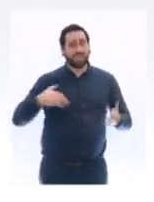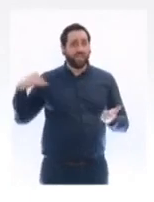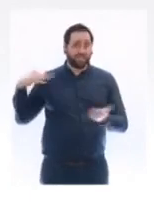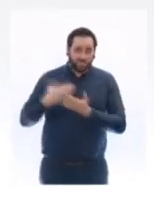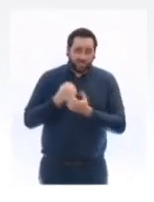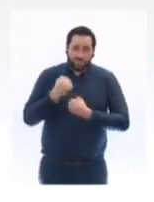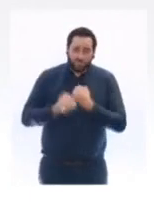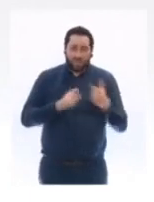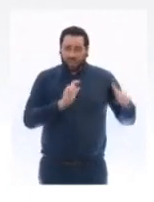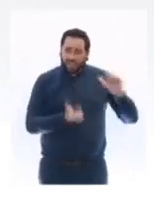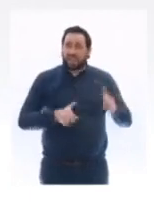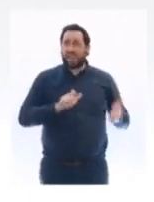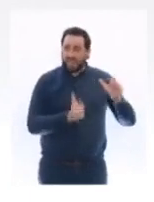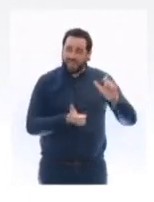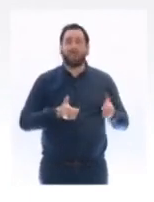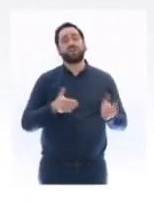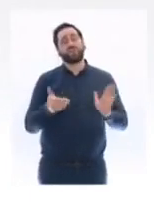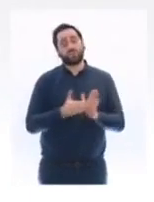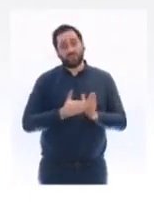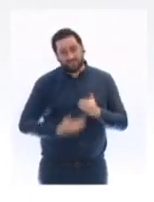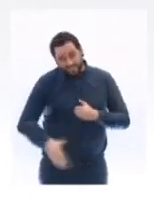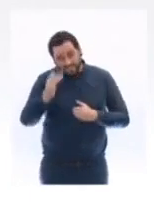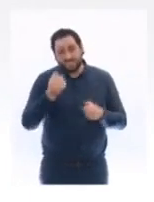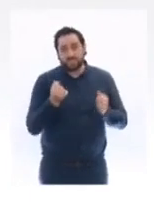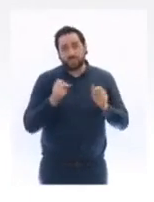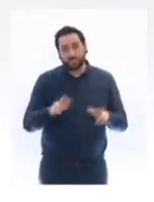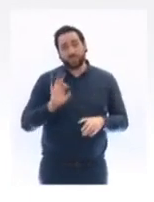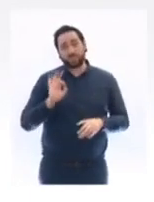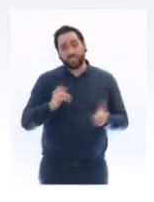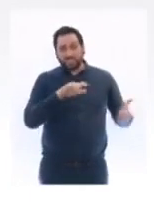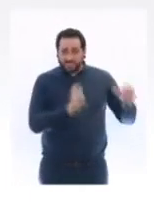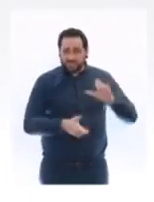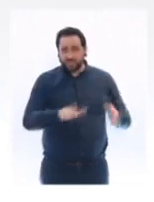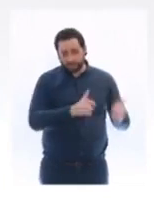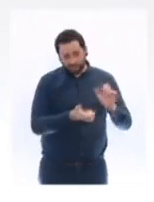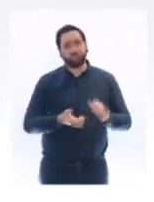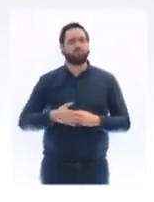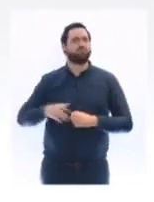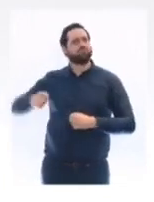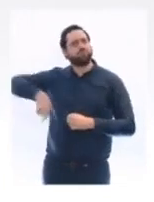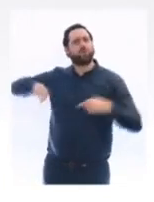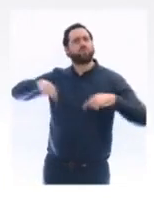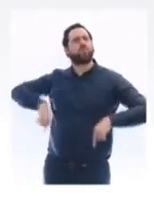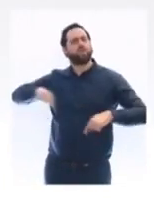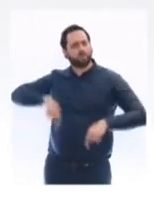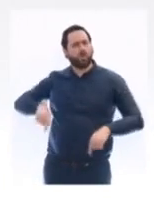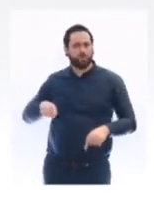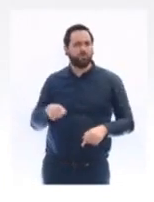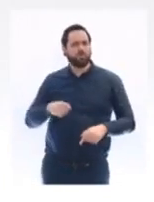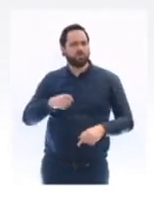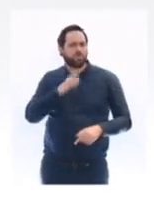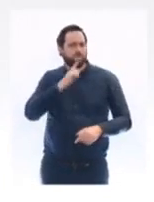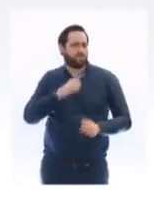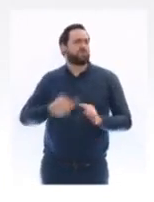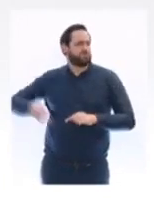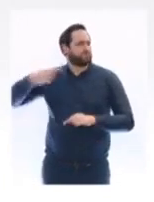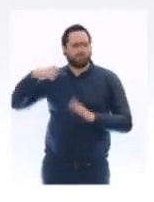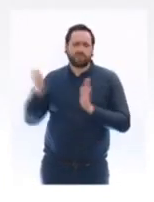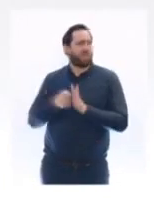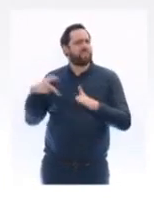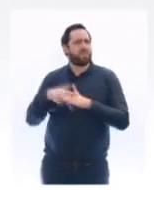présentées par Bruno Le Maire et Elisabeth Borne bénéficient à la culture massivement. On pense à l'activité partielle, aux